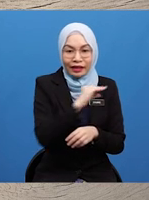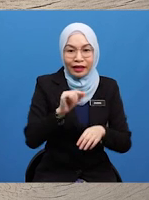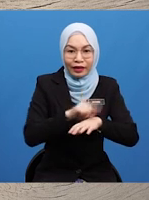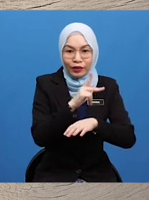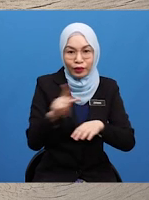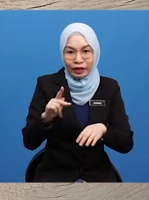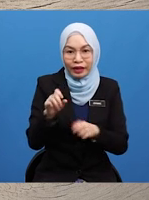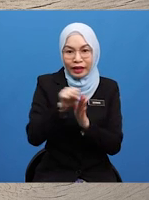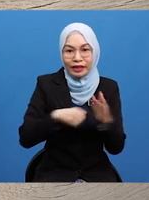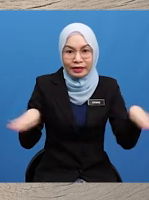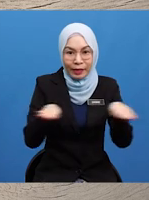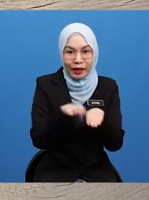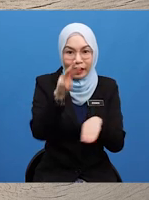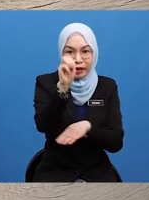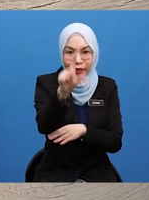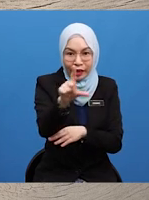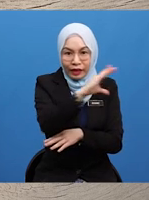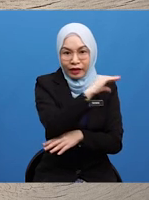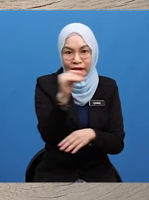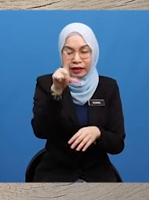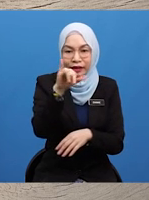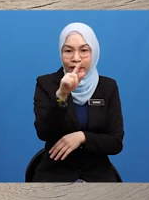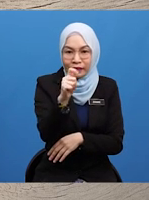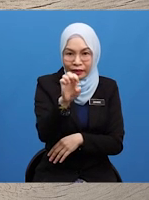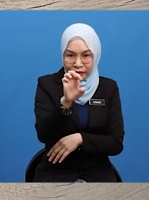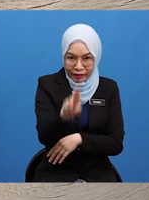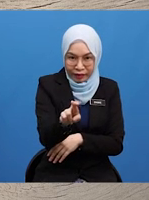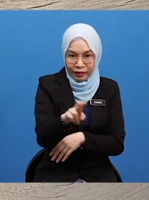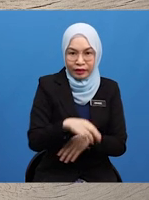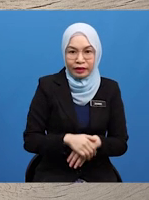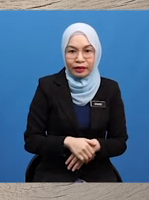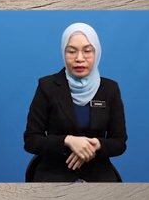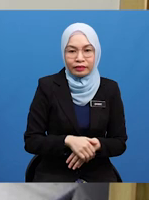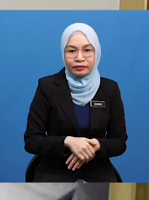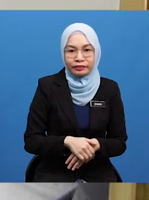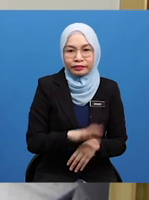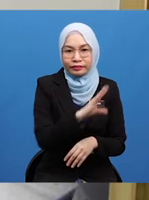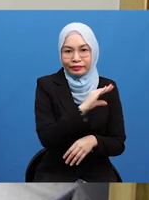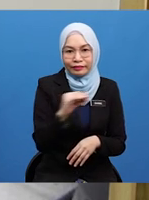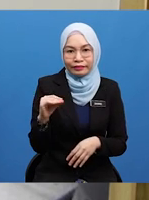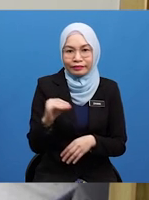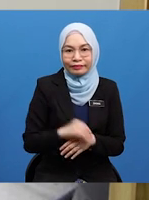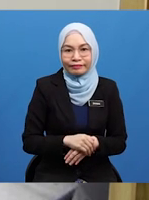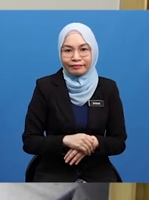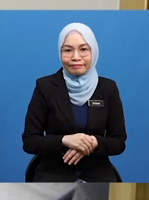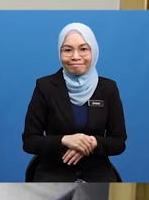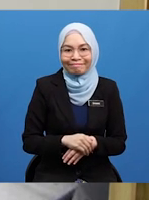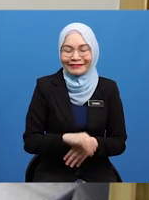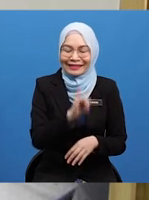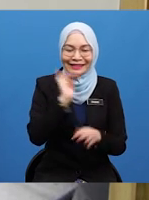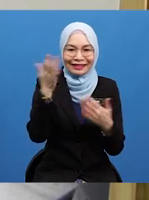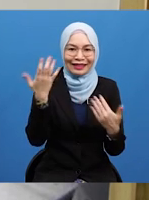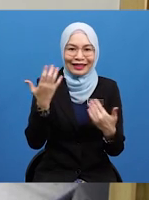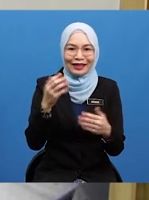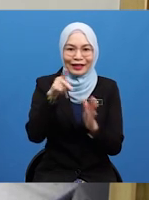ml, dan liter ditulis sebagai l. Cikgu harap penjelasan cikgu